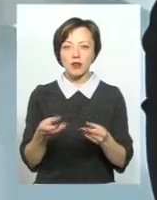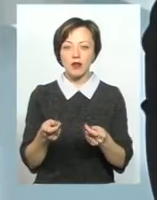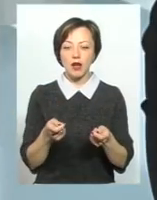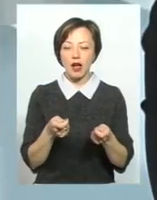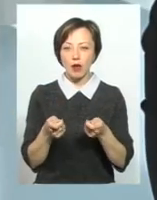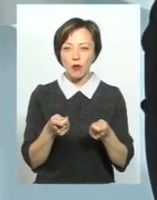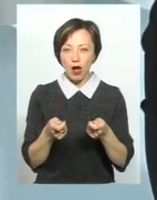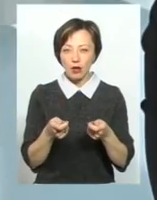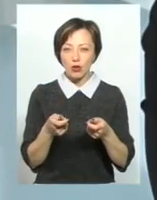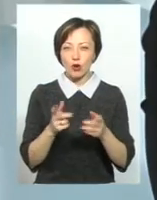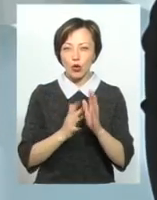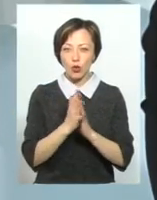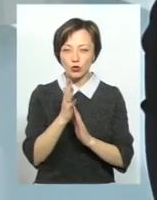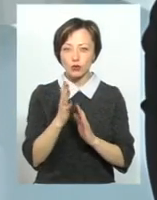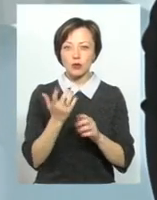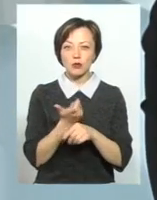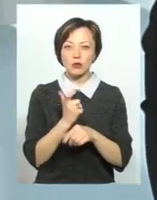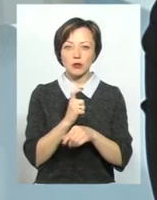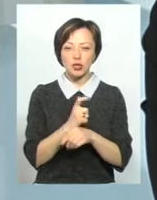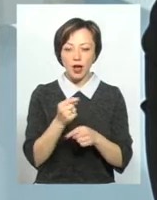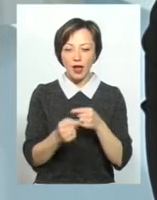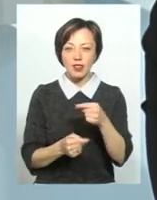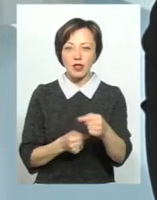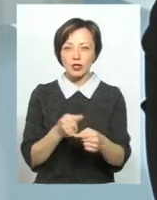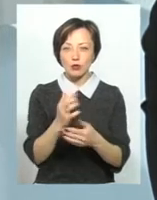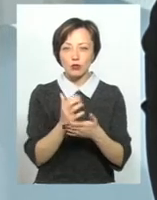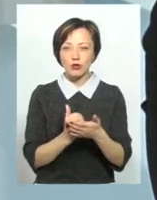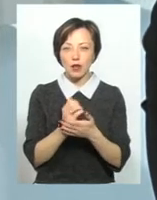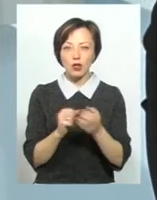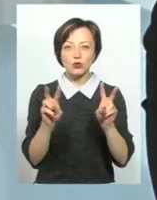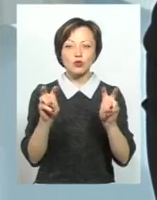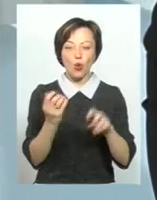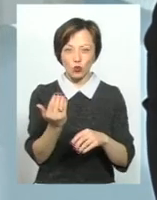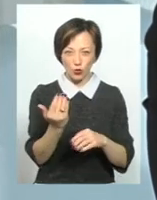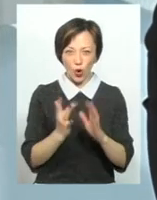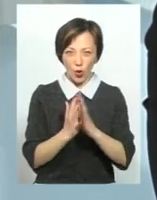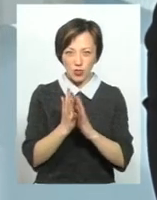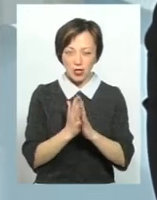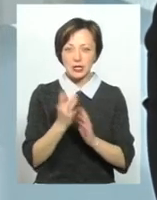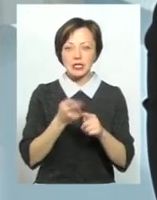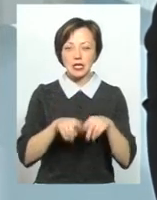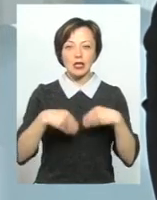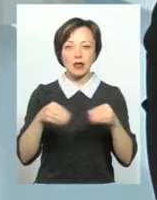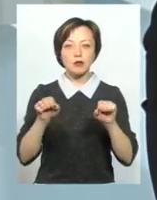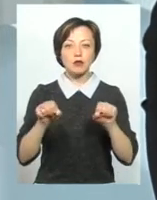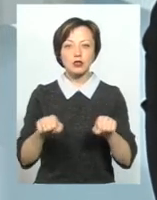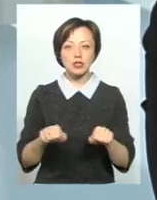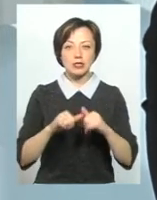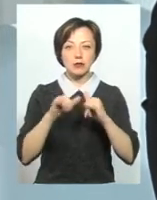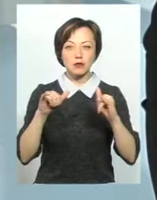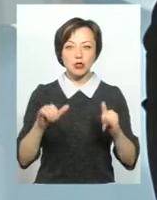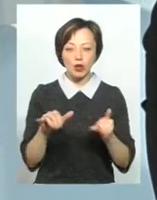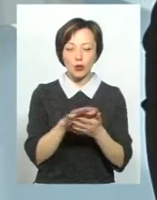росту рослин реалізується більш повно генетичний потенціал сорту. Це дає можливість збільшити утилізацію